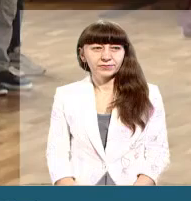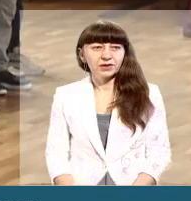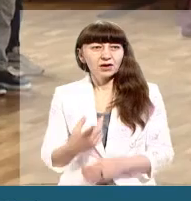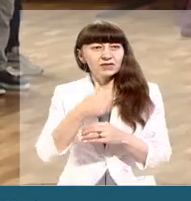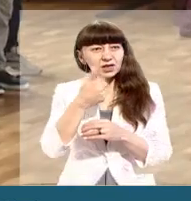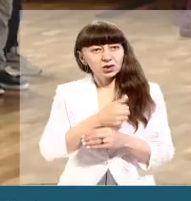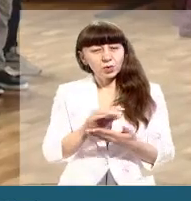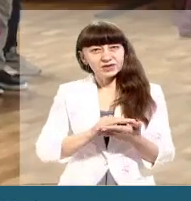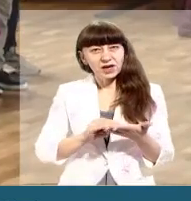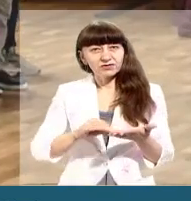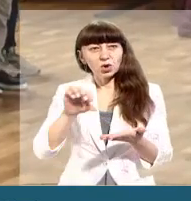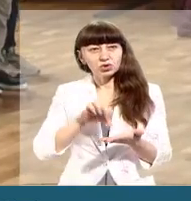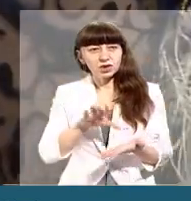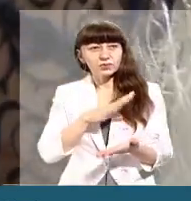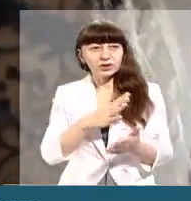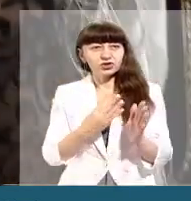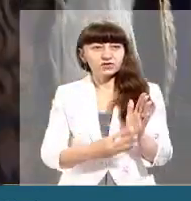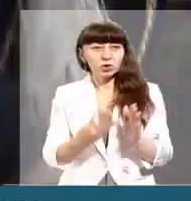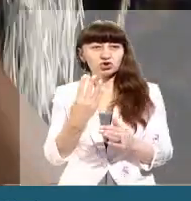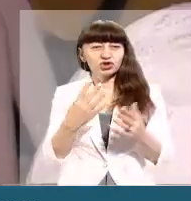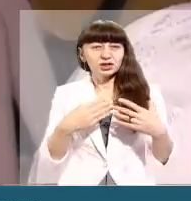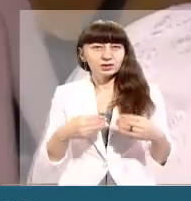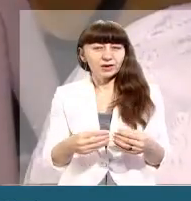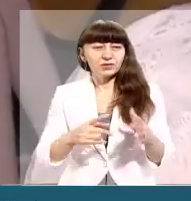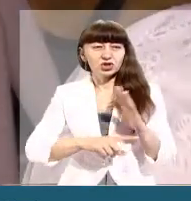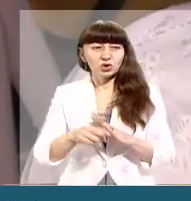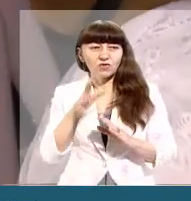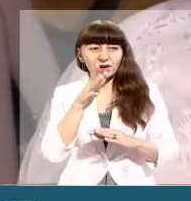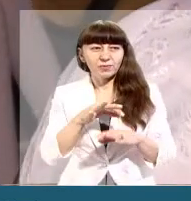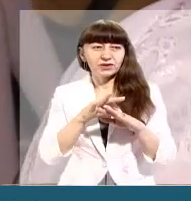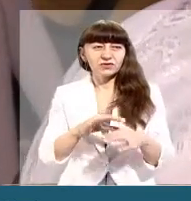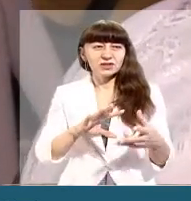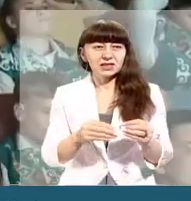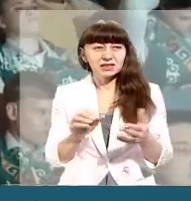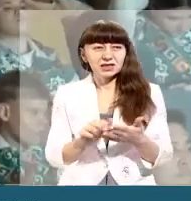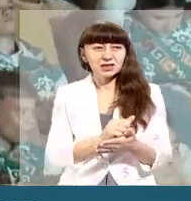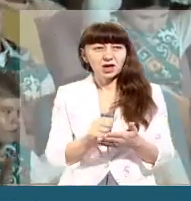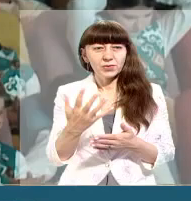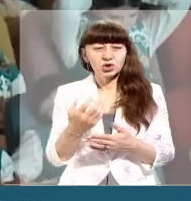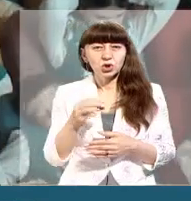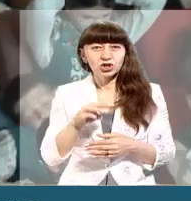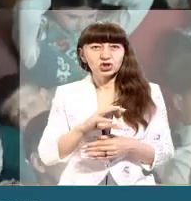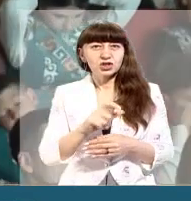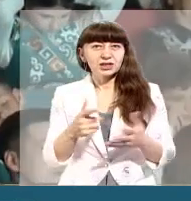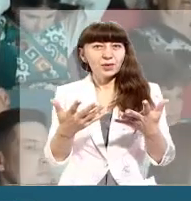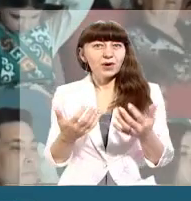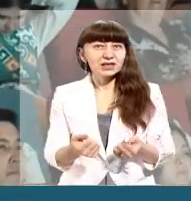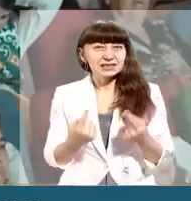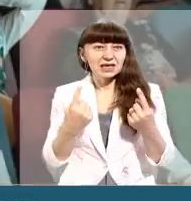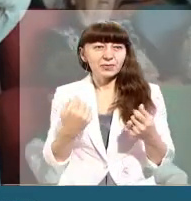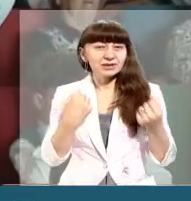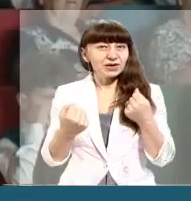В этом году заявки на участие подали 94 семьи. Пришло время подвести итоги. Сертификаты на 500 тысяч тенге получают